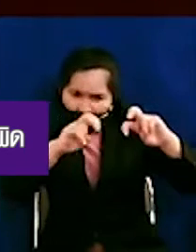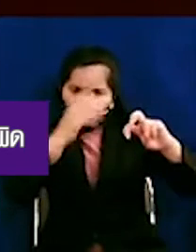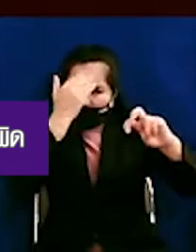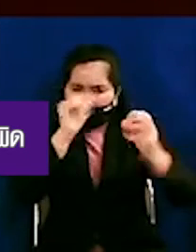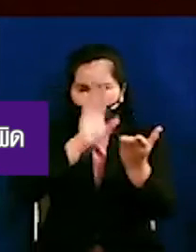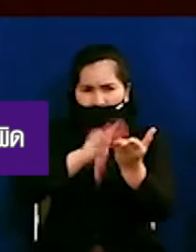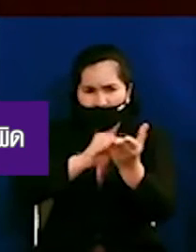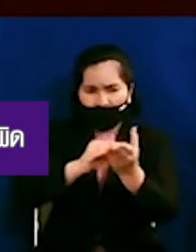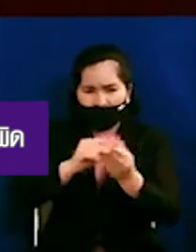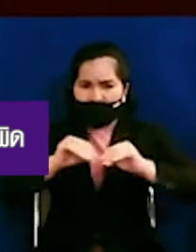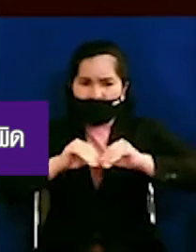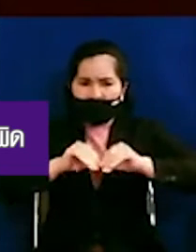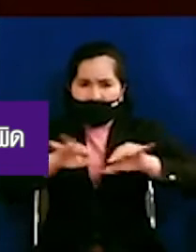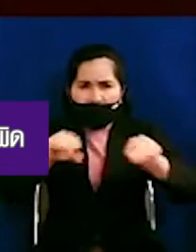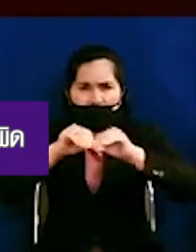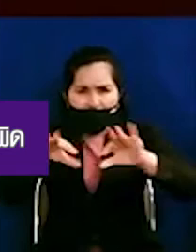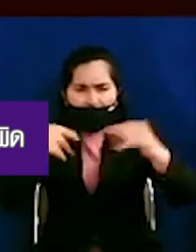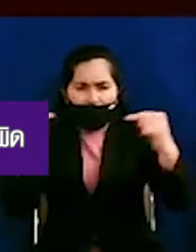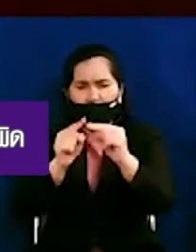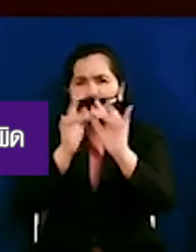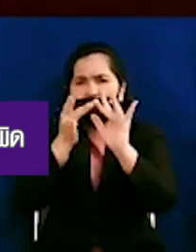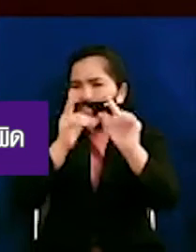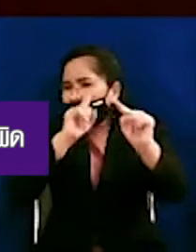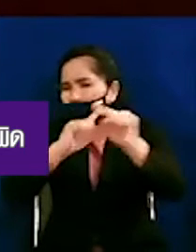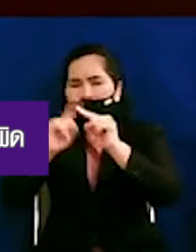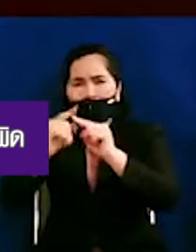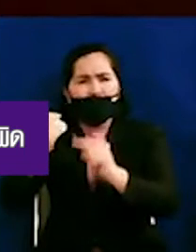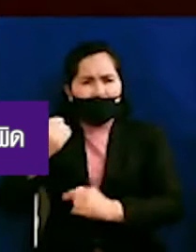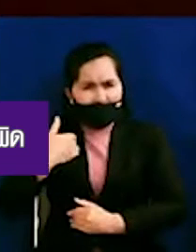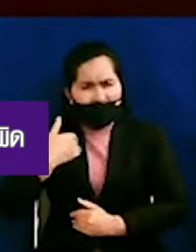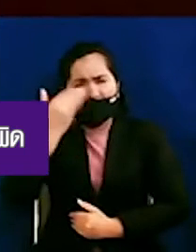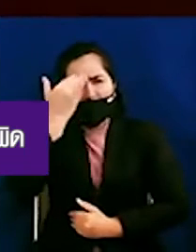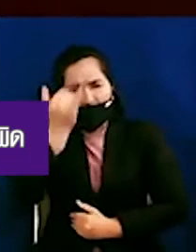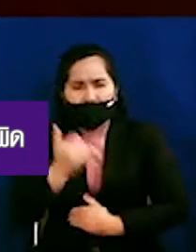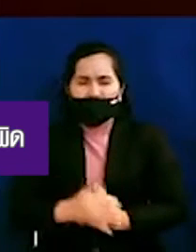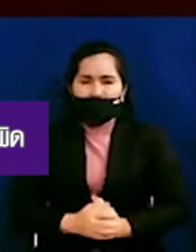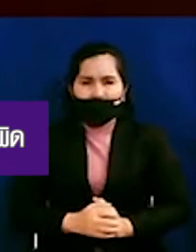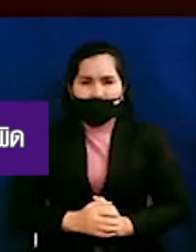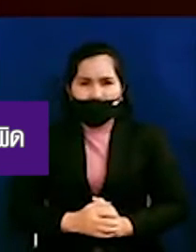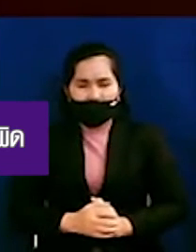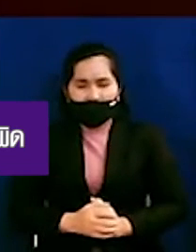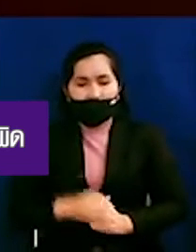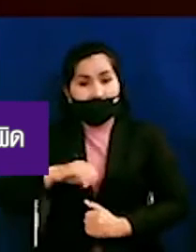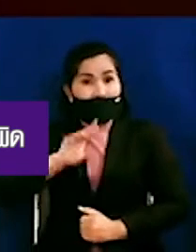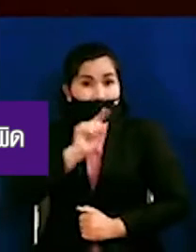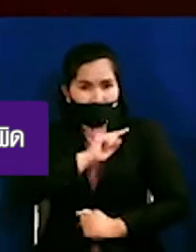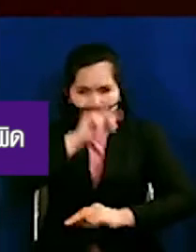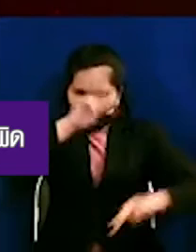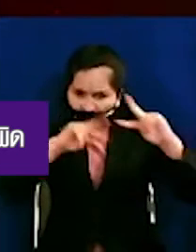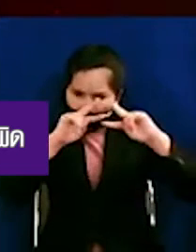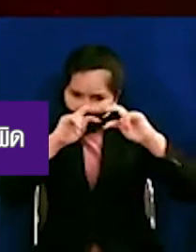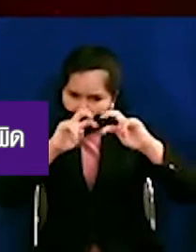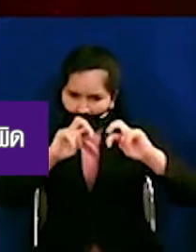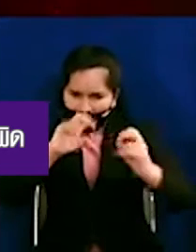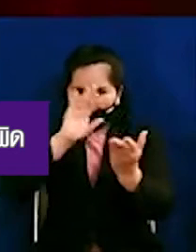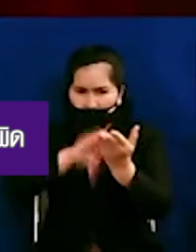มูลทางด้านเอ่อสื่อสื่อออนไลน์แล้วก็สื่อโซเชียล Mediaนะครับเพื่อที่จะให้เอ่อความชัดเจนข้อ